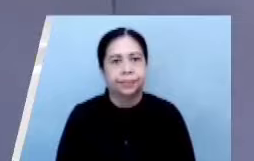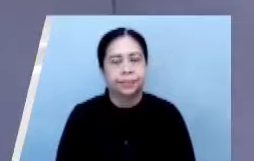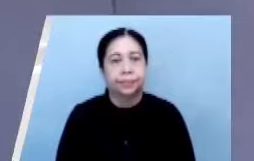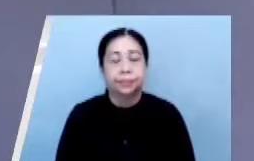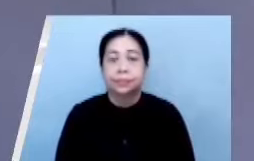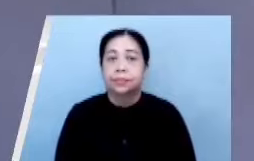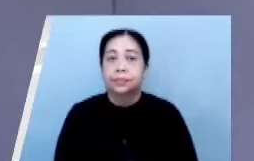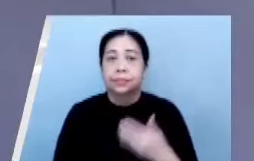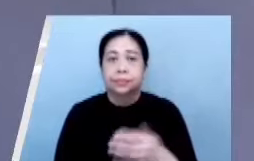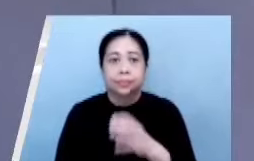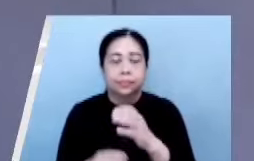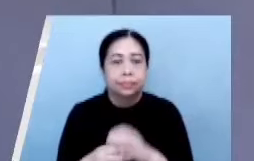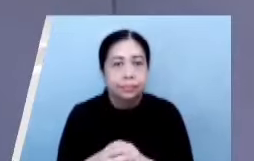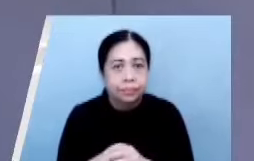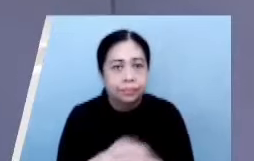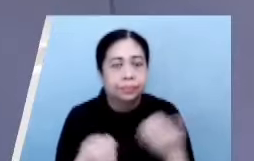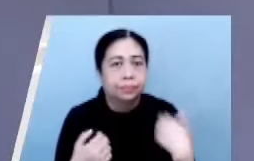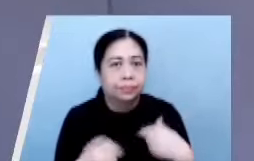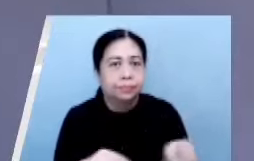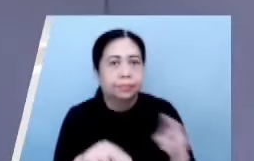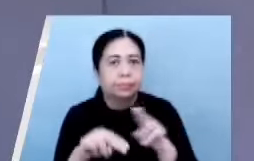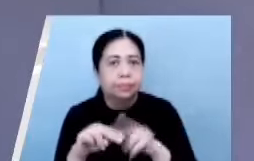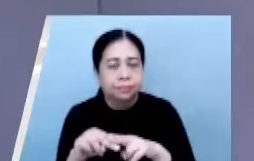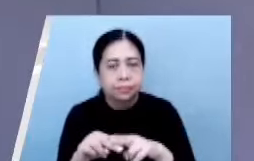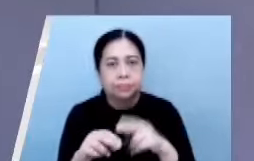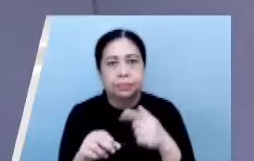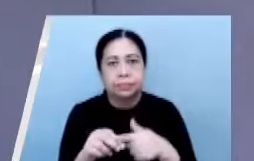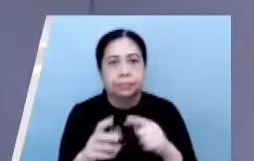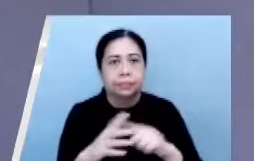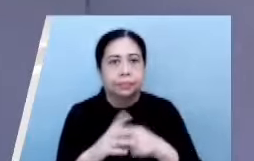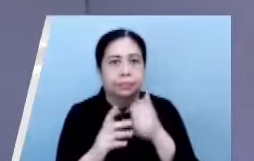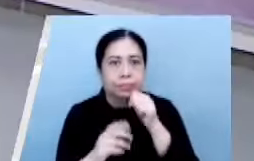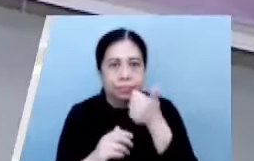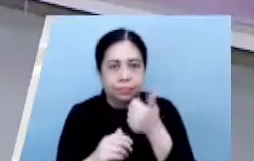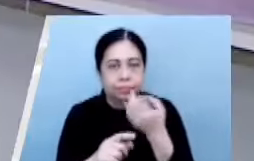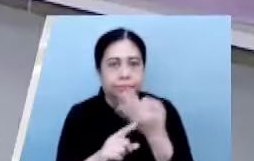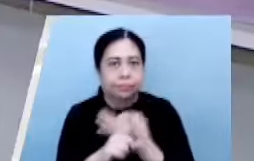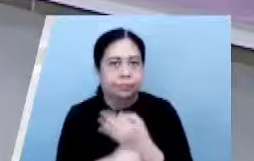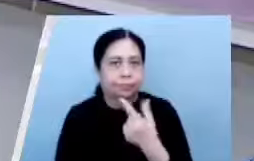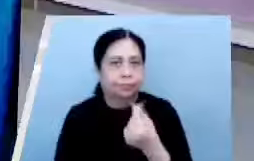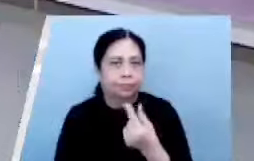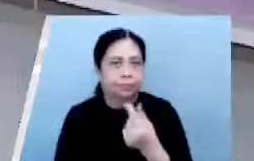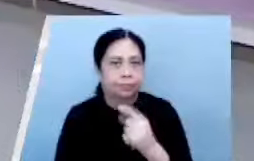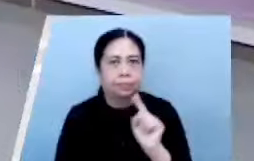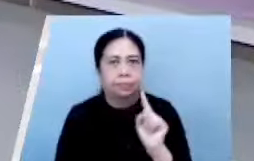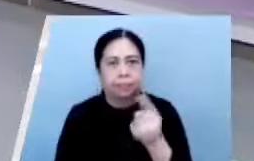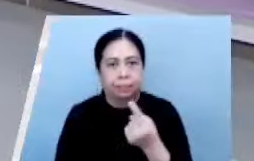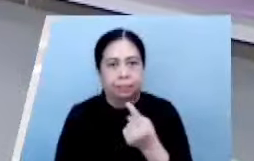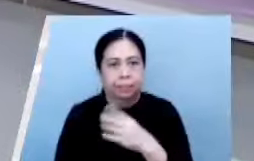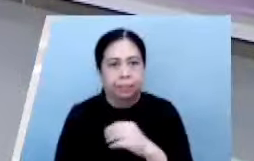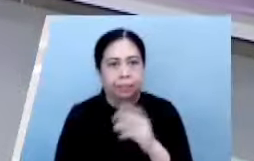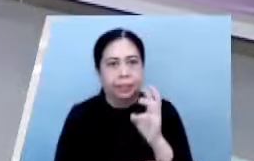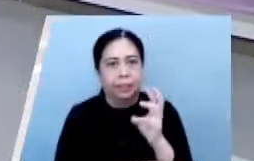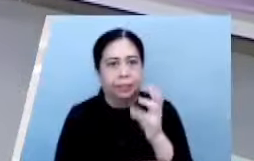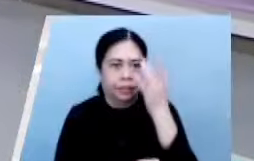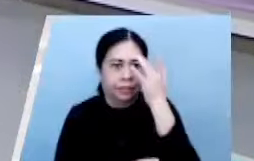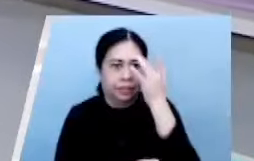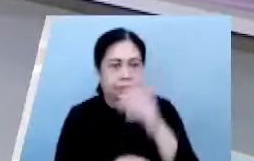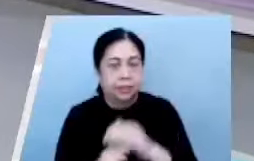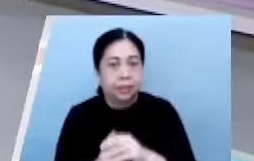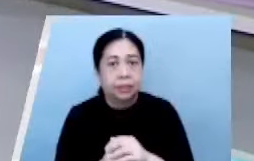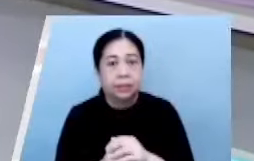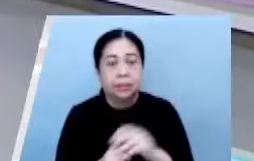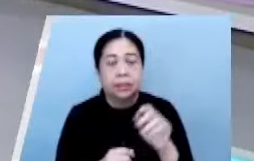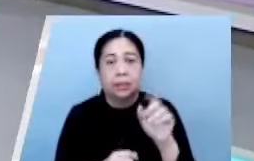taas presyo ulit sa ilang produktong petrolyo simula bukas, February 20. Piso at 60 sentimo yan sa kada litro ng